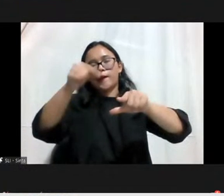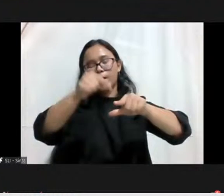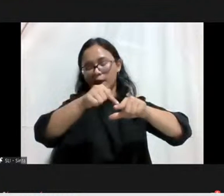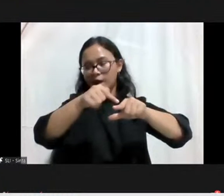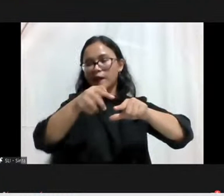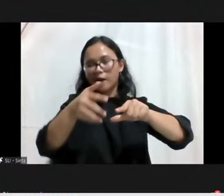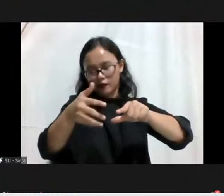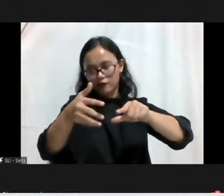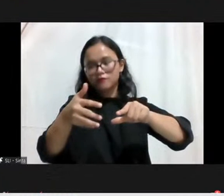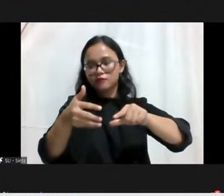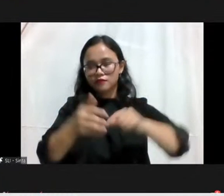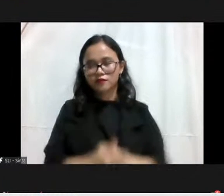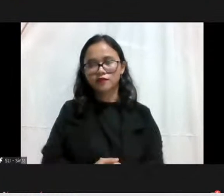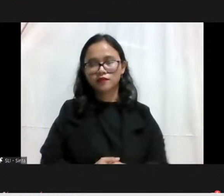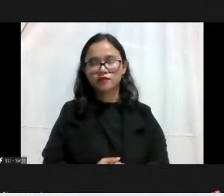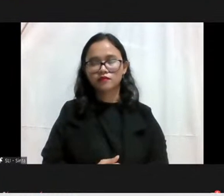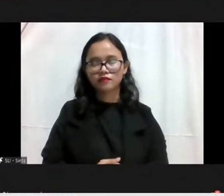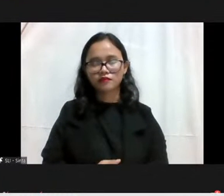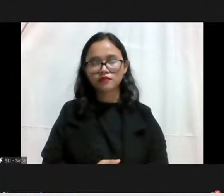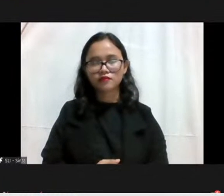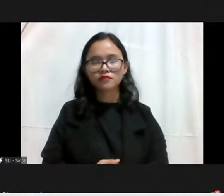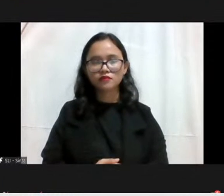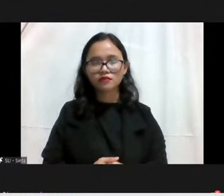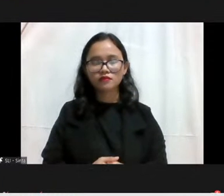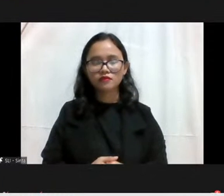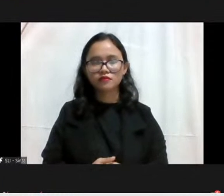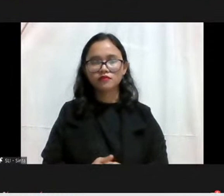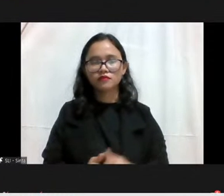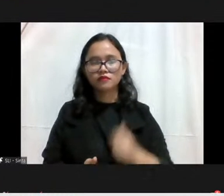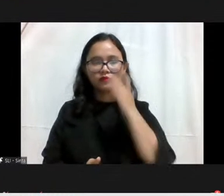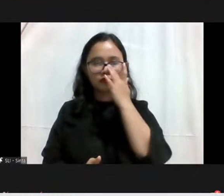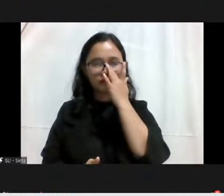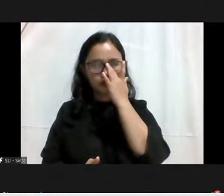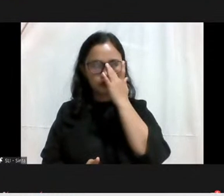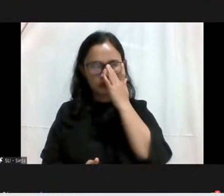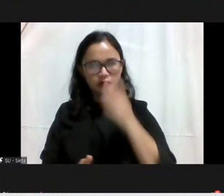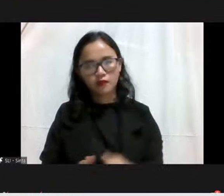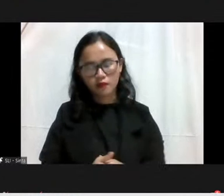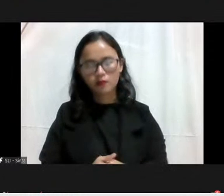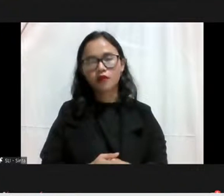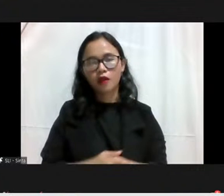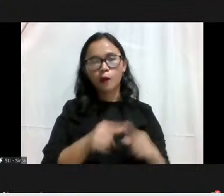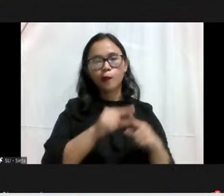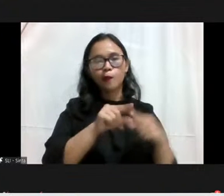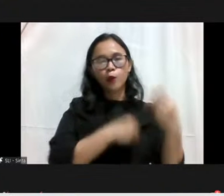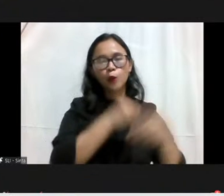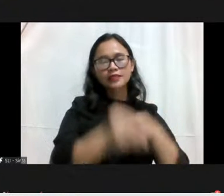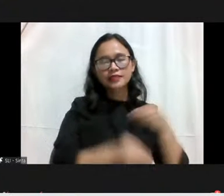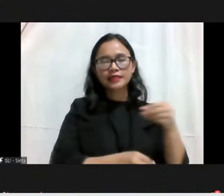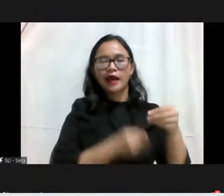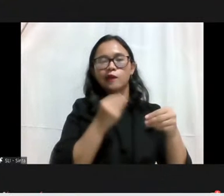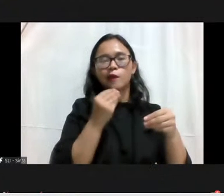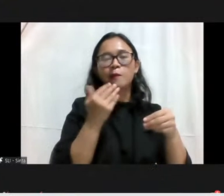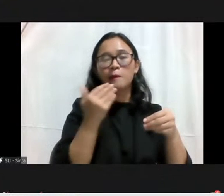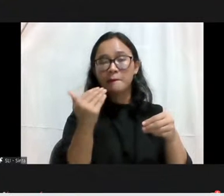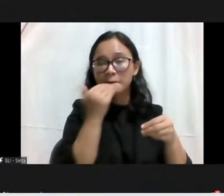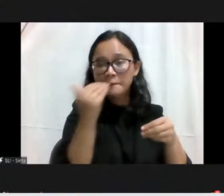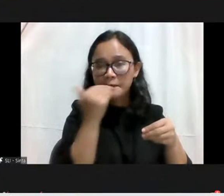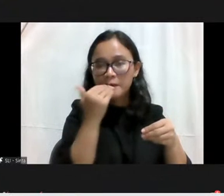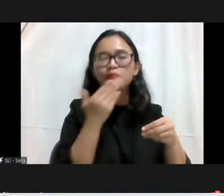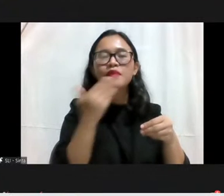melihat bahwa corporate control di food production itu lebih banyak di sarana produksi